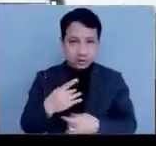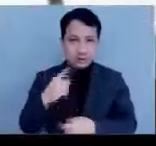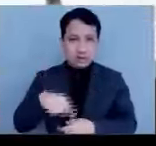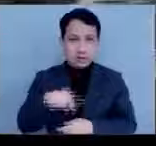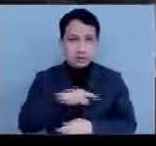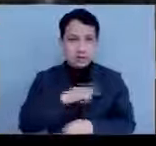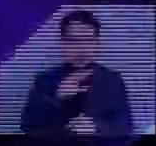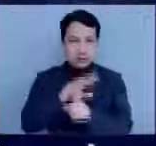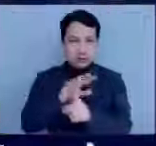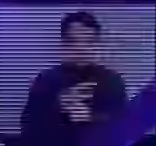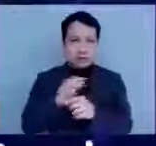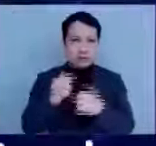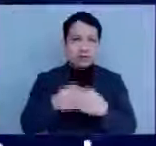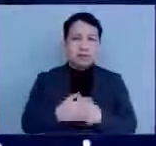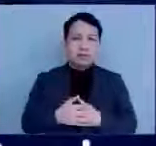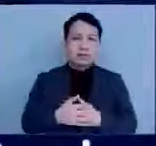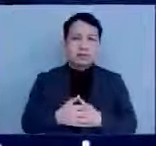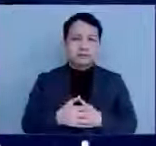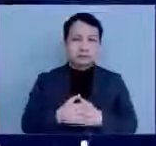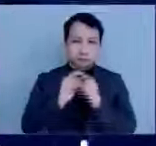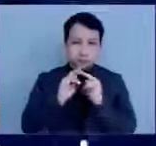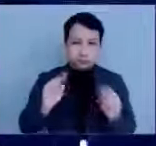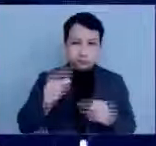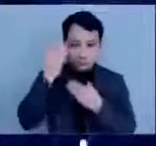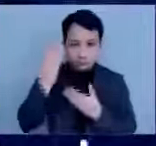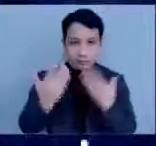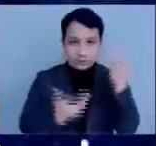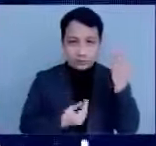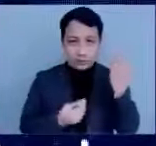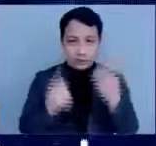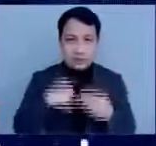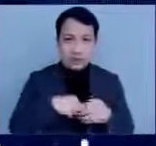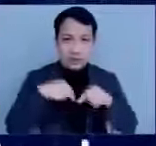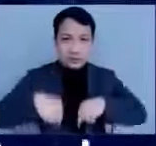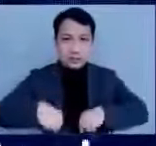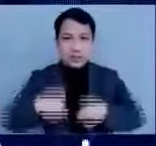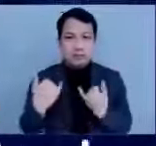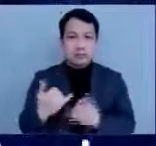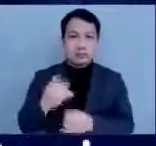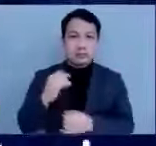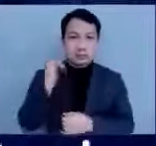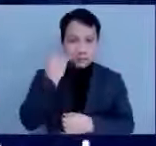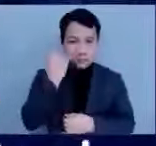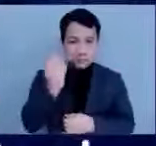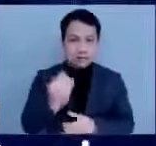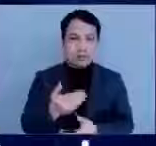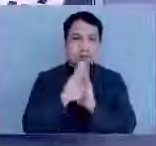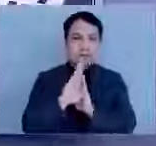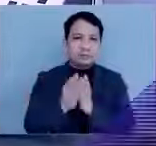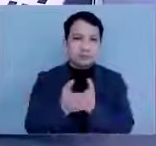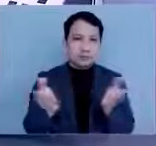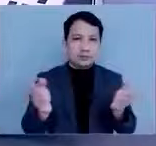fans. At yan ang latest and hottest sa showbiz tonight. Ako si Jenny Alipon.